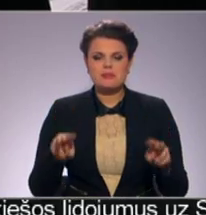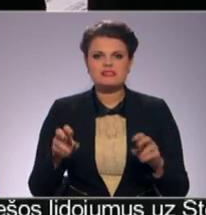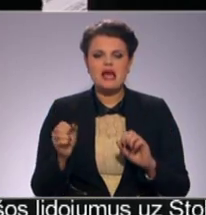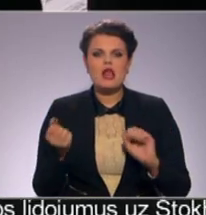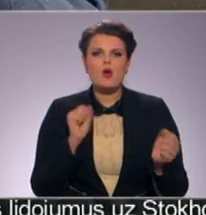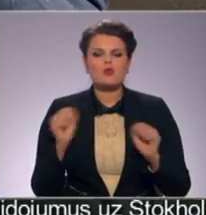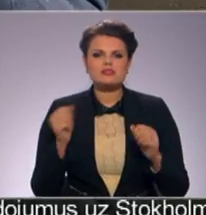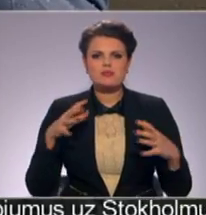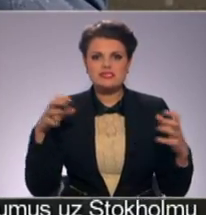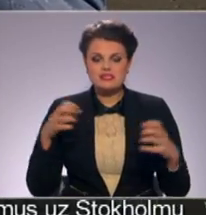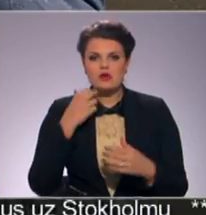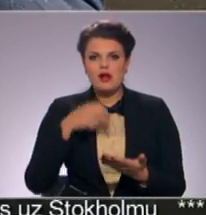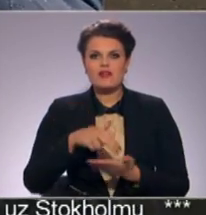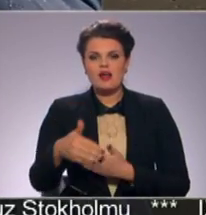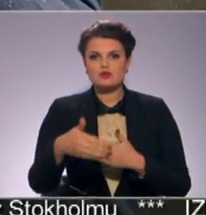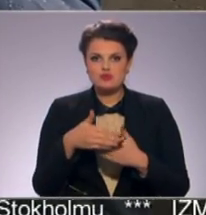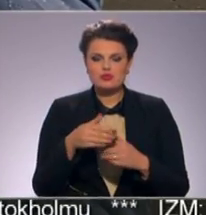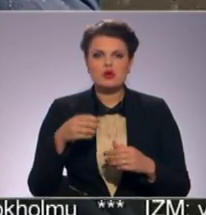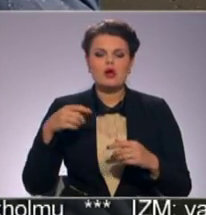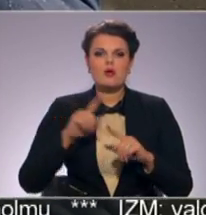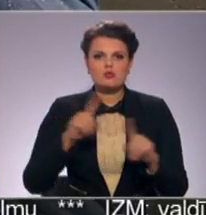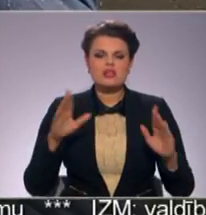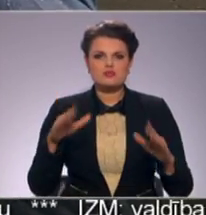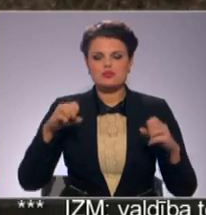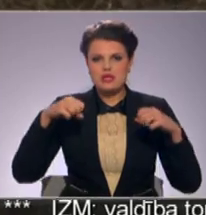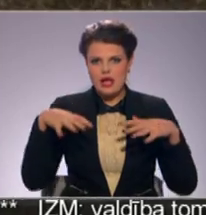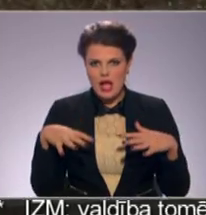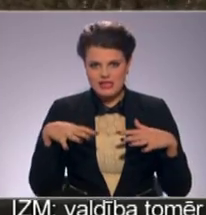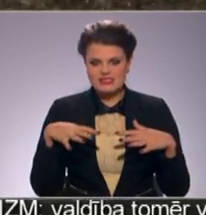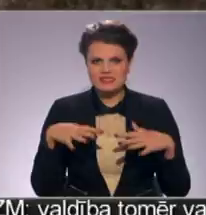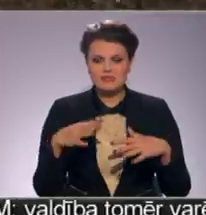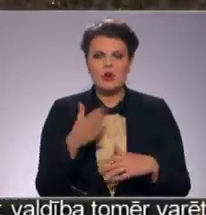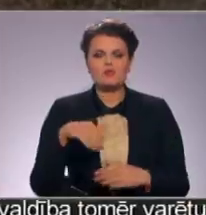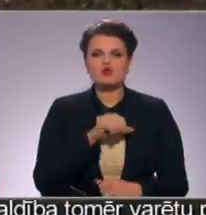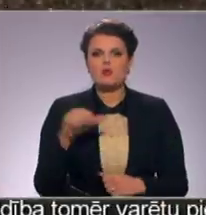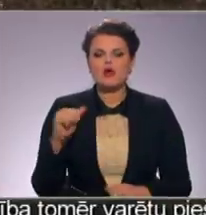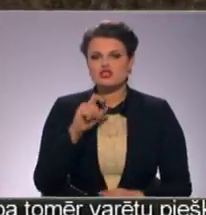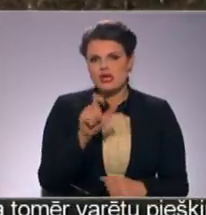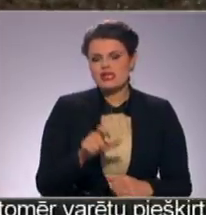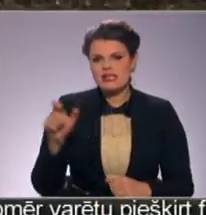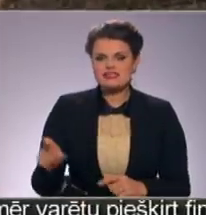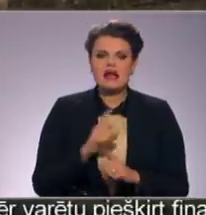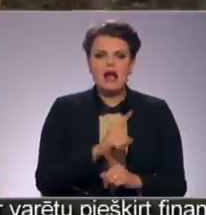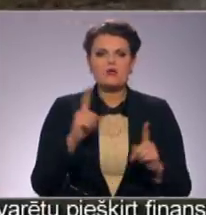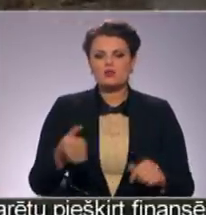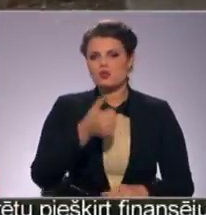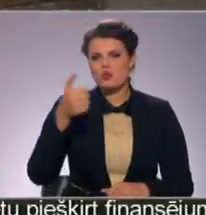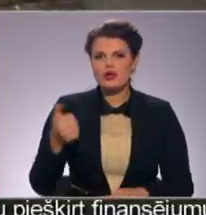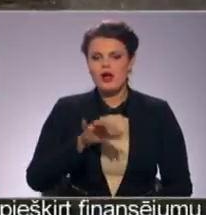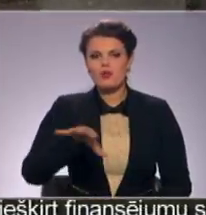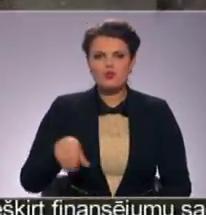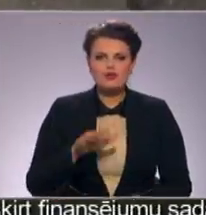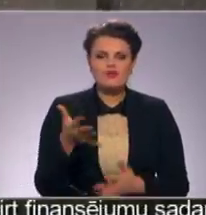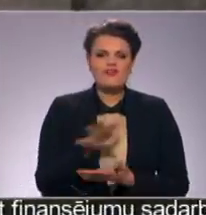kustības noteicēji. Tik līdz gājējs tuvosies, tunelī iedegsies gaisma. Mūsu pašu iedzīvotāji katru gadu nozog